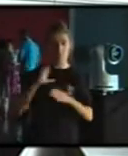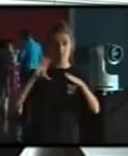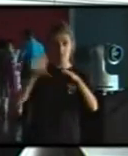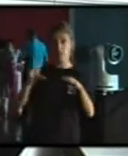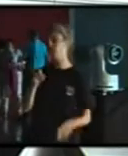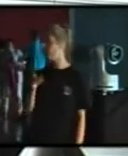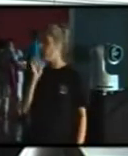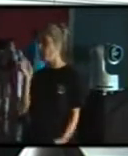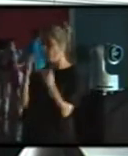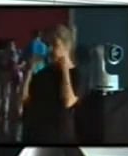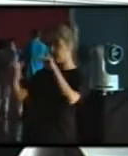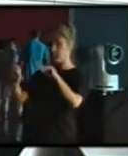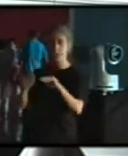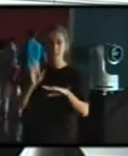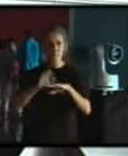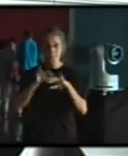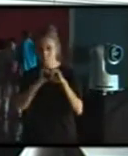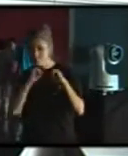ça. C'est un monde politique,